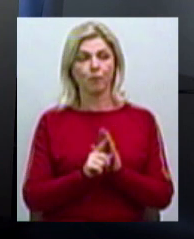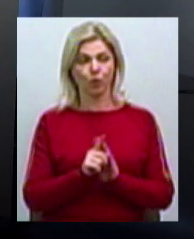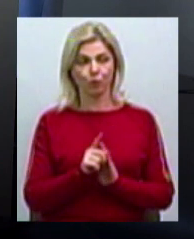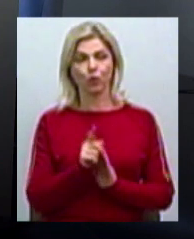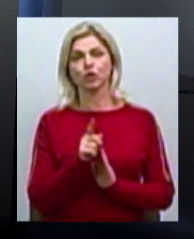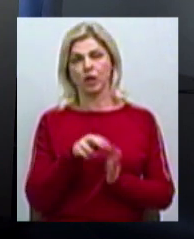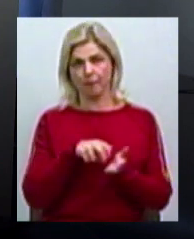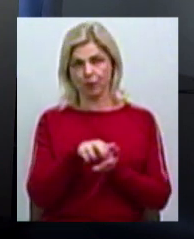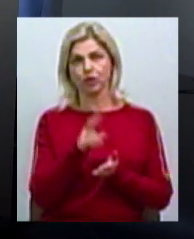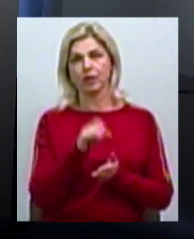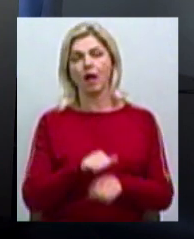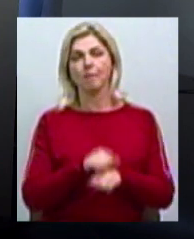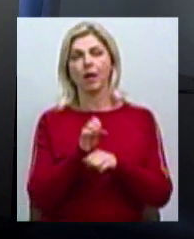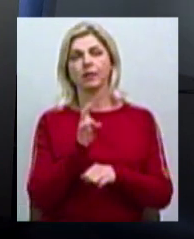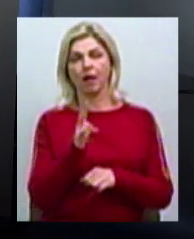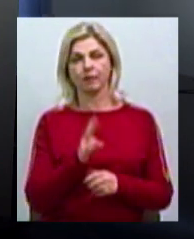пішли на Майдан, стали виходити?